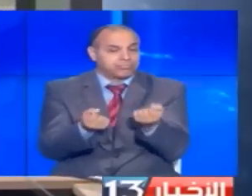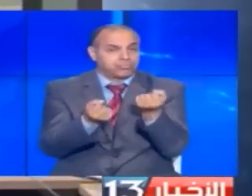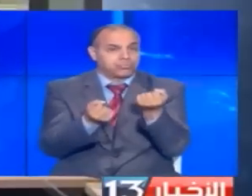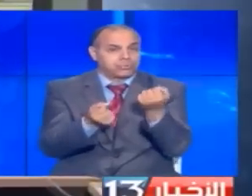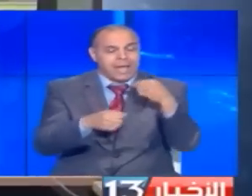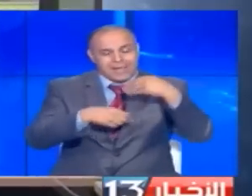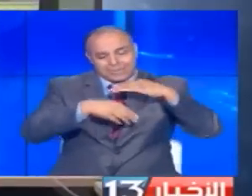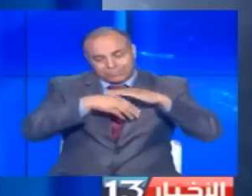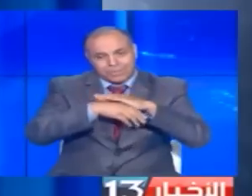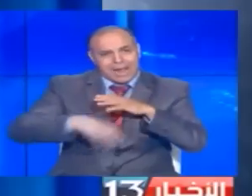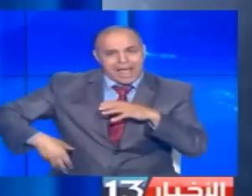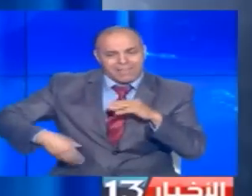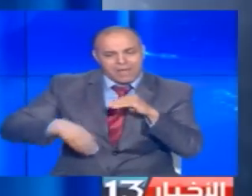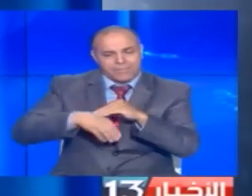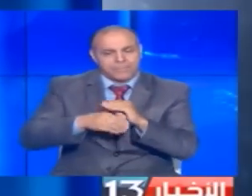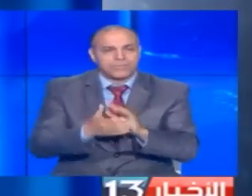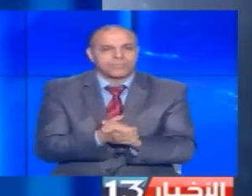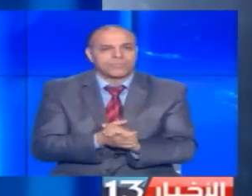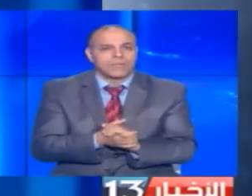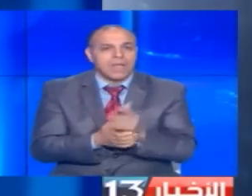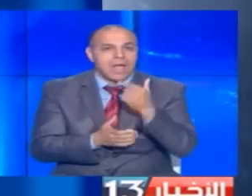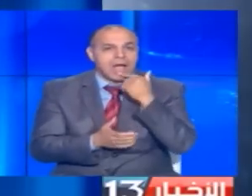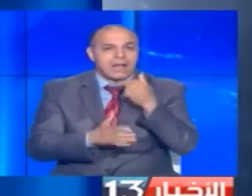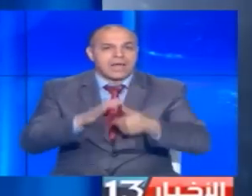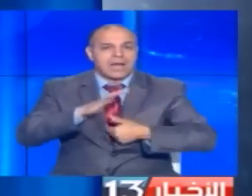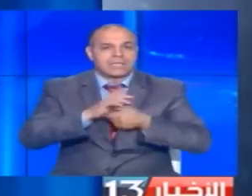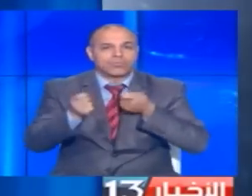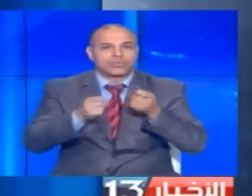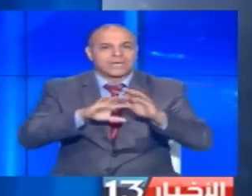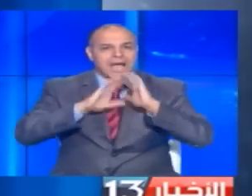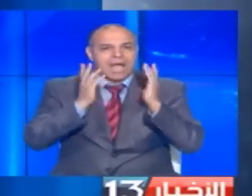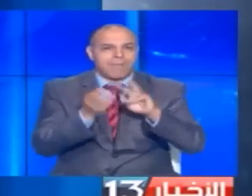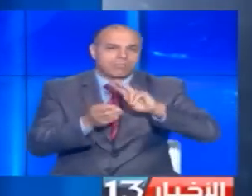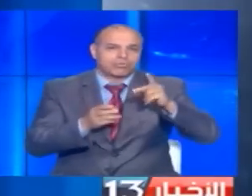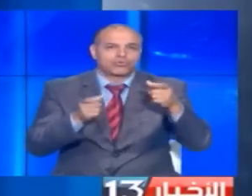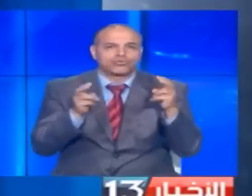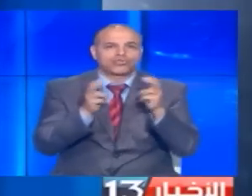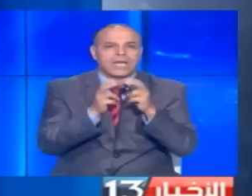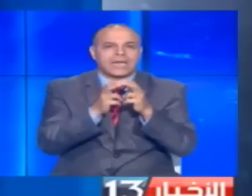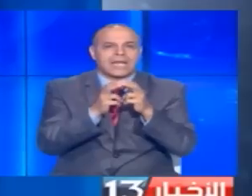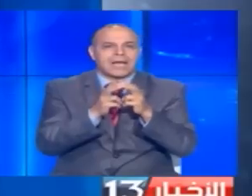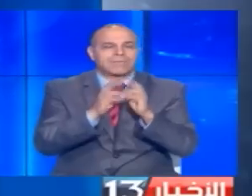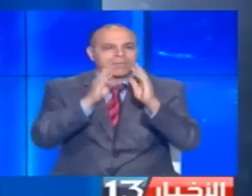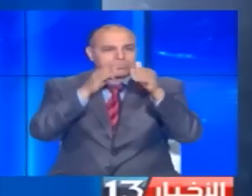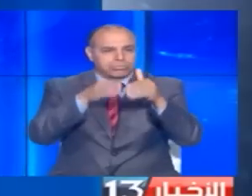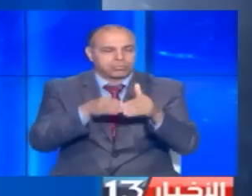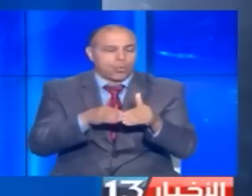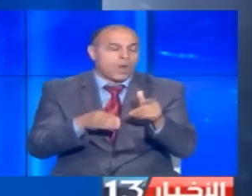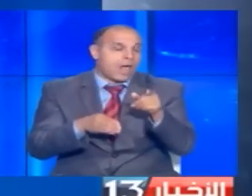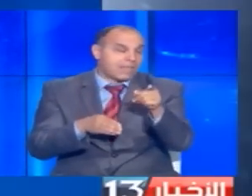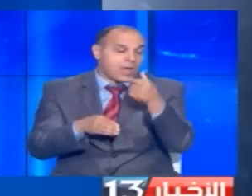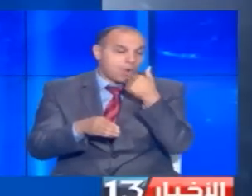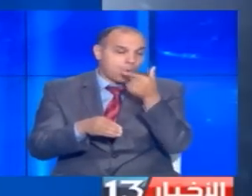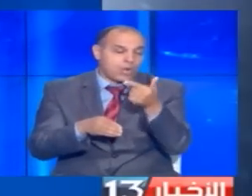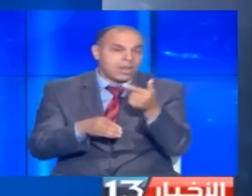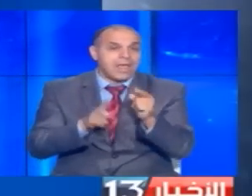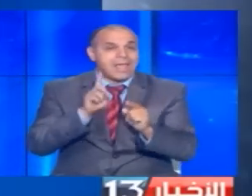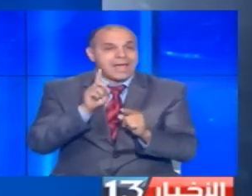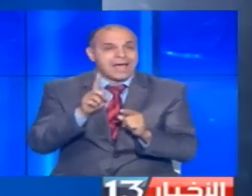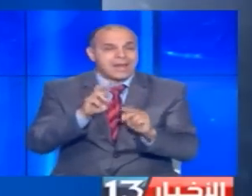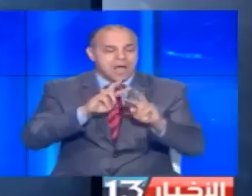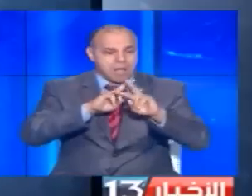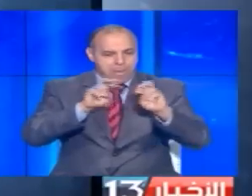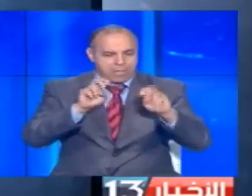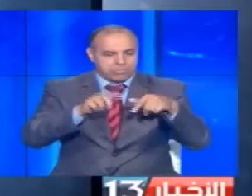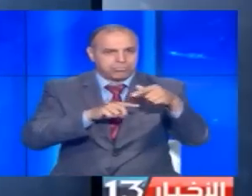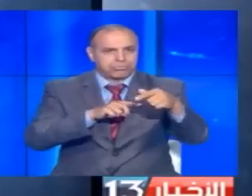بزرع الأعضاء. أفاد رئيس المدير العام بالنيابة للشركة التونسية للملاحة نور الدين الشايبي، أفاد بأن التحقيق